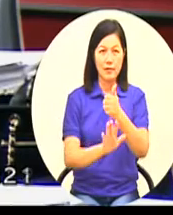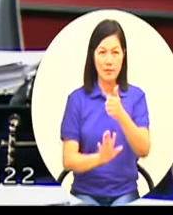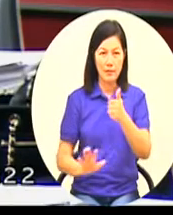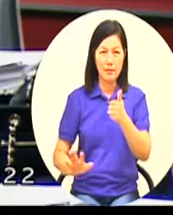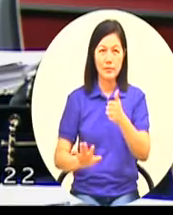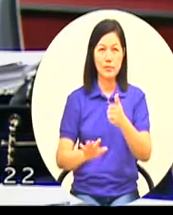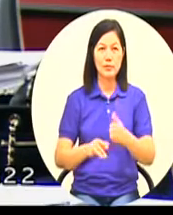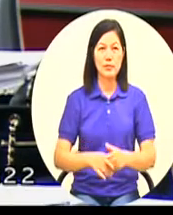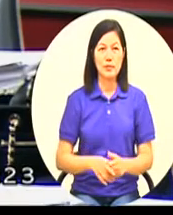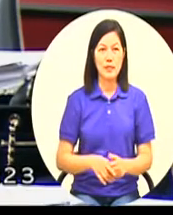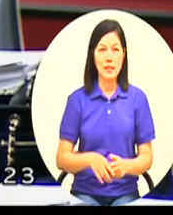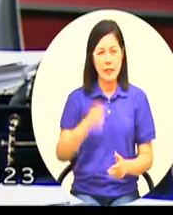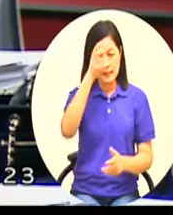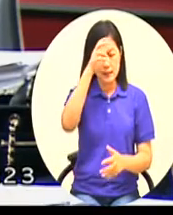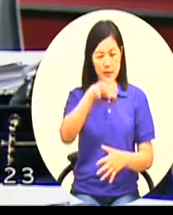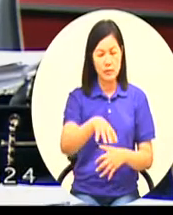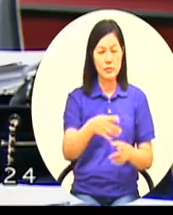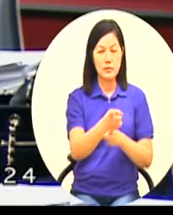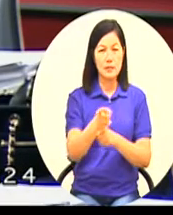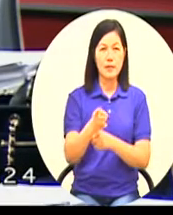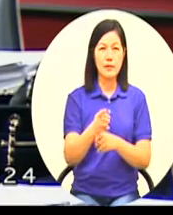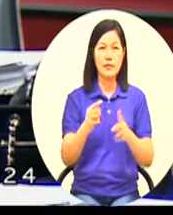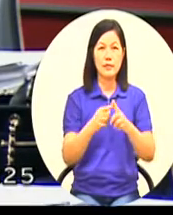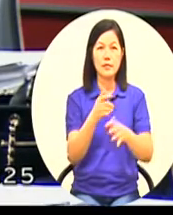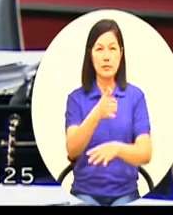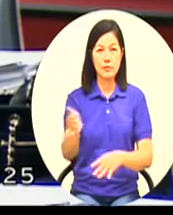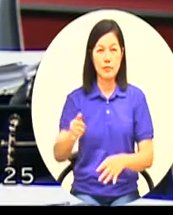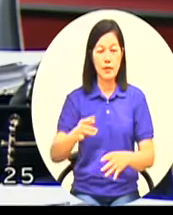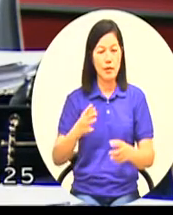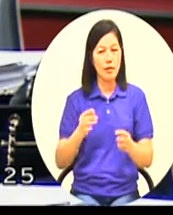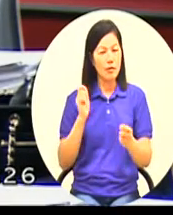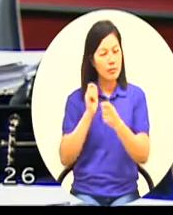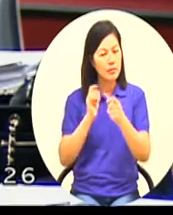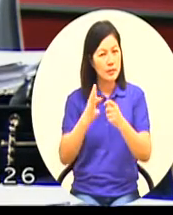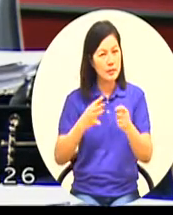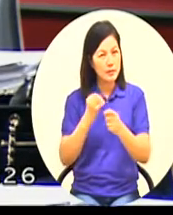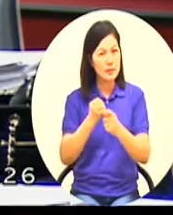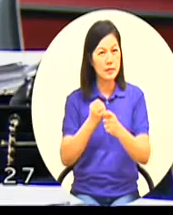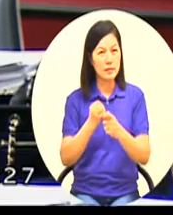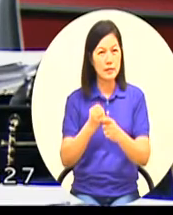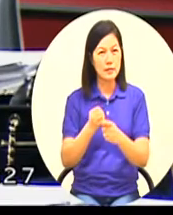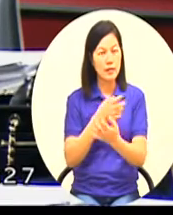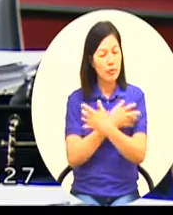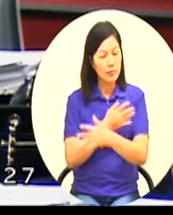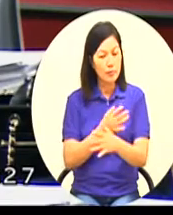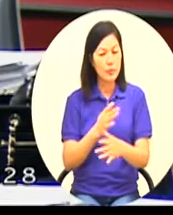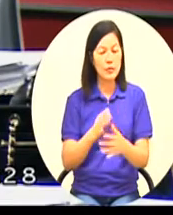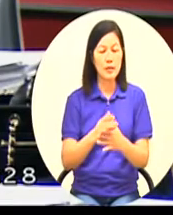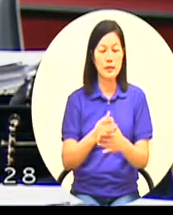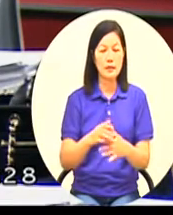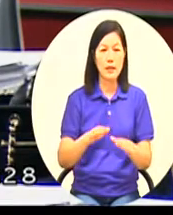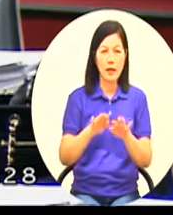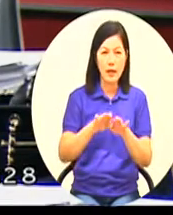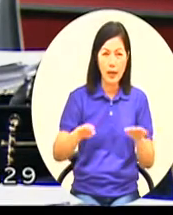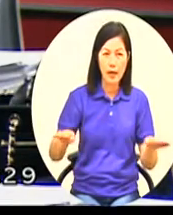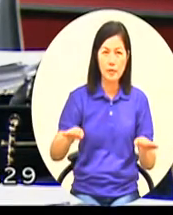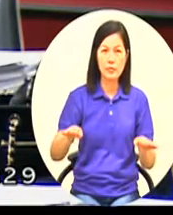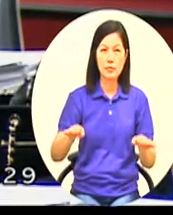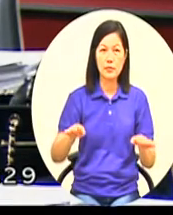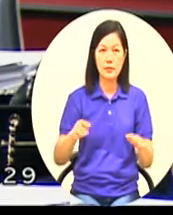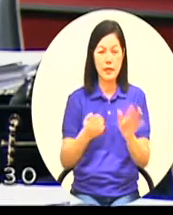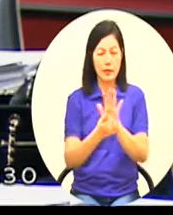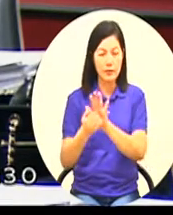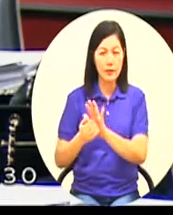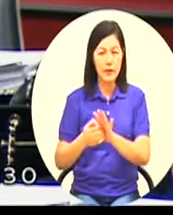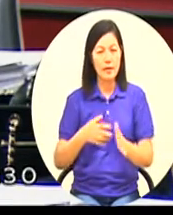们警察同仁还有消防人员，在这几年来，其实对不管是治安的防护啊，我们所有的一些危险